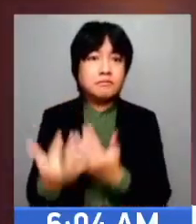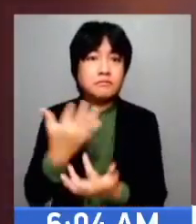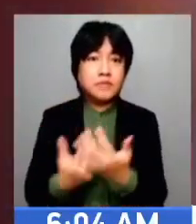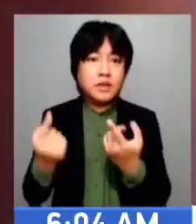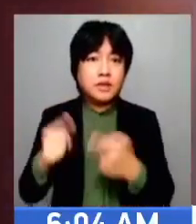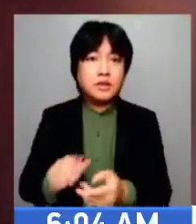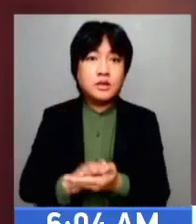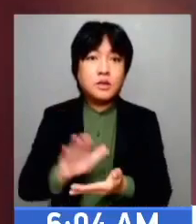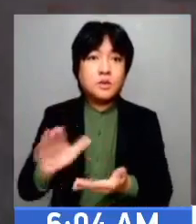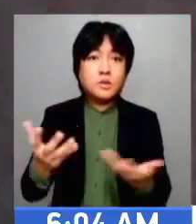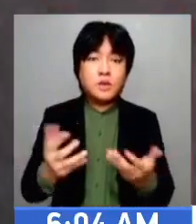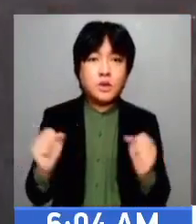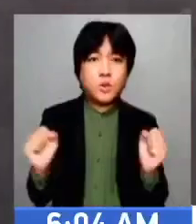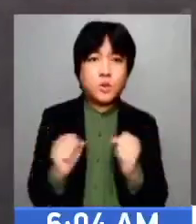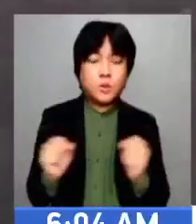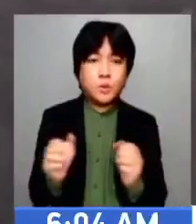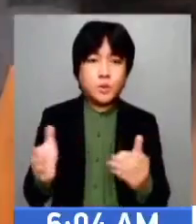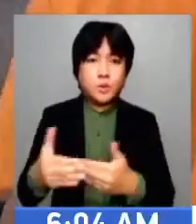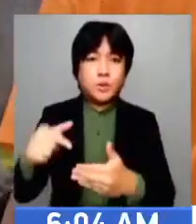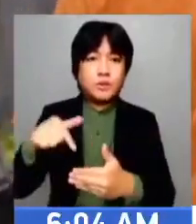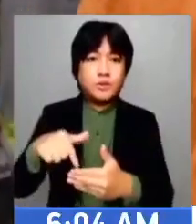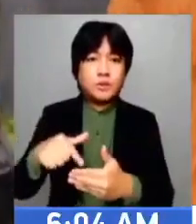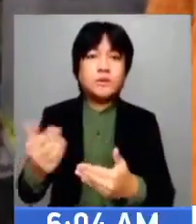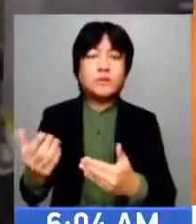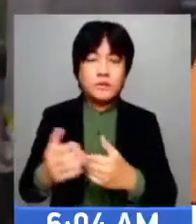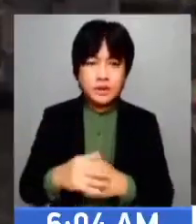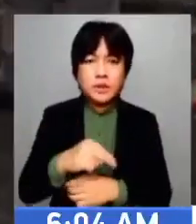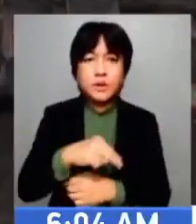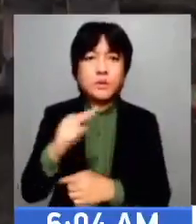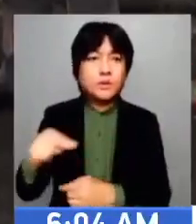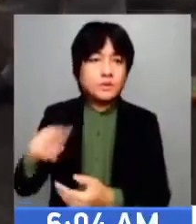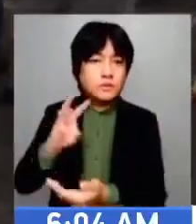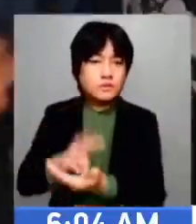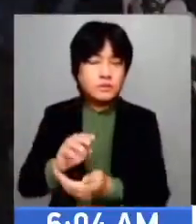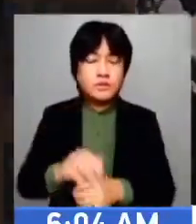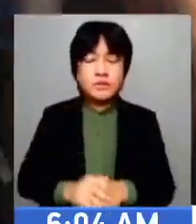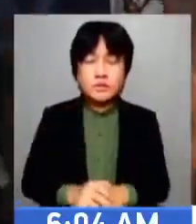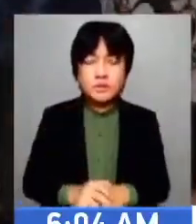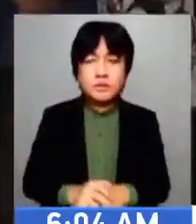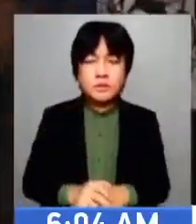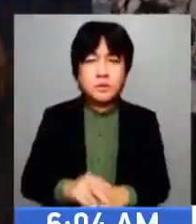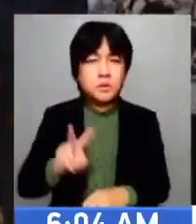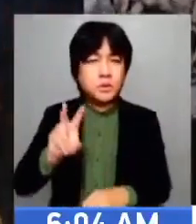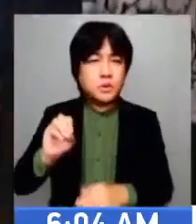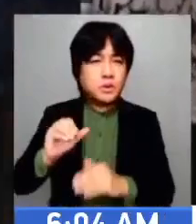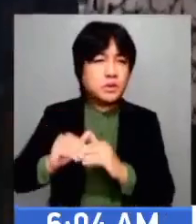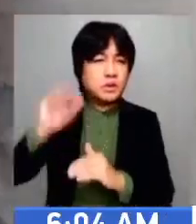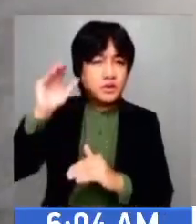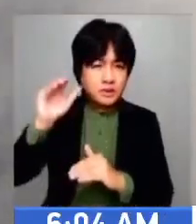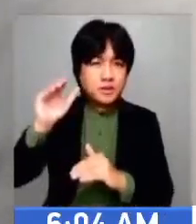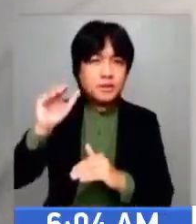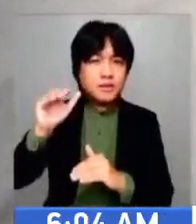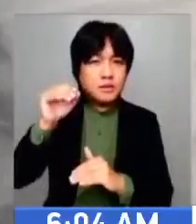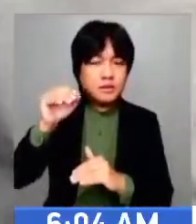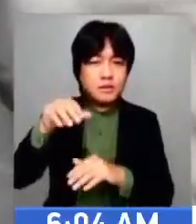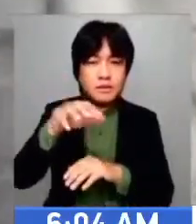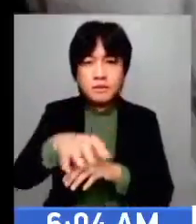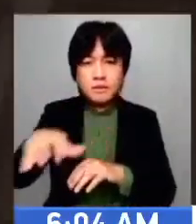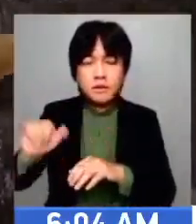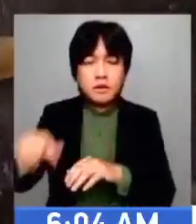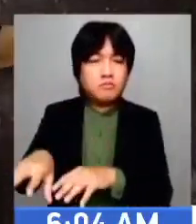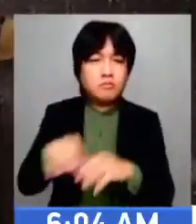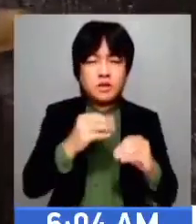barangay NBBN. Mahigit 20 residente noon ang isinugod sa ospital matapos mahirapang huminga at may isang